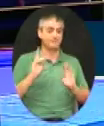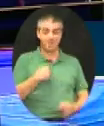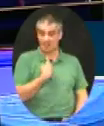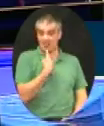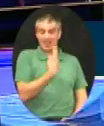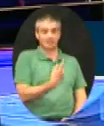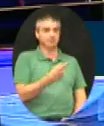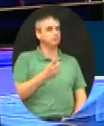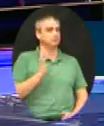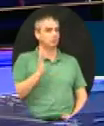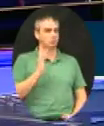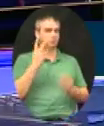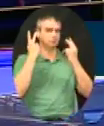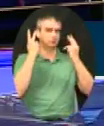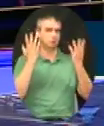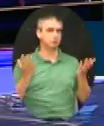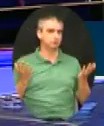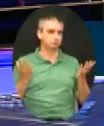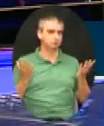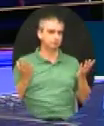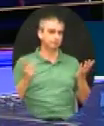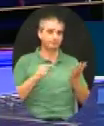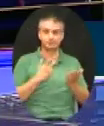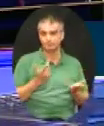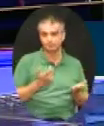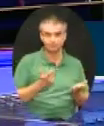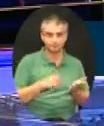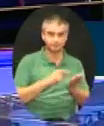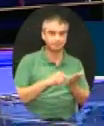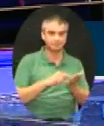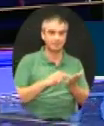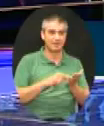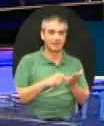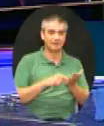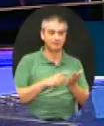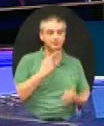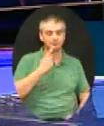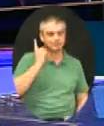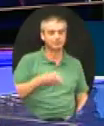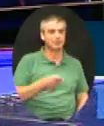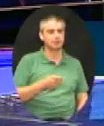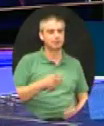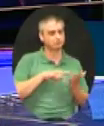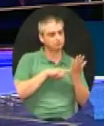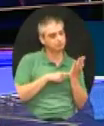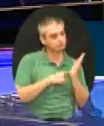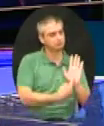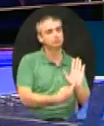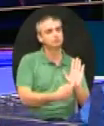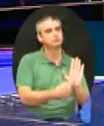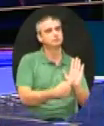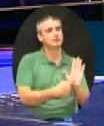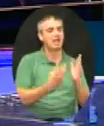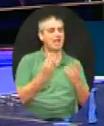והאמירה הזאת היא אמירה מאוד מאוד משמעותית, משום שבעצם צריך לשקף